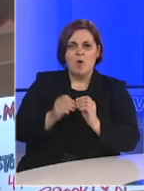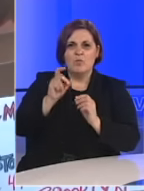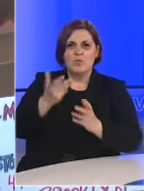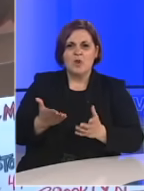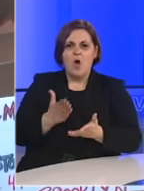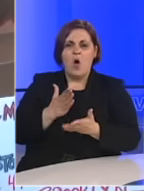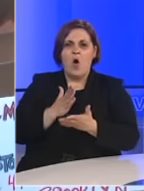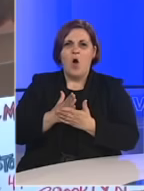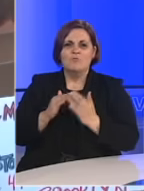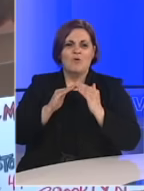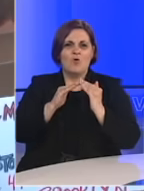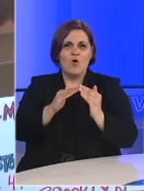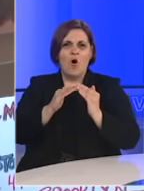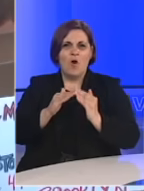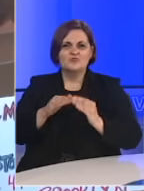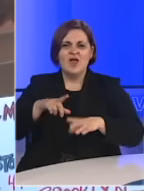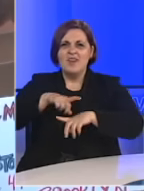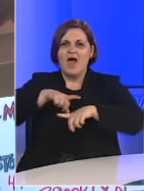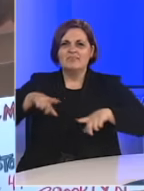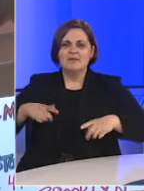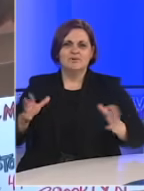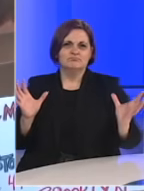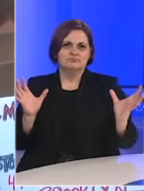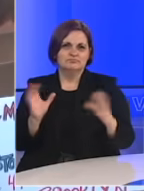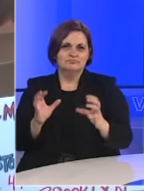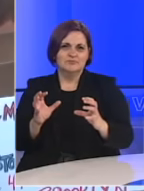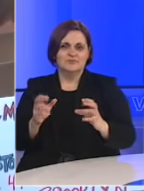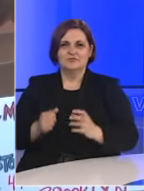od boravka sa susjedima na trijemu i druženja?